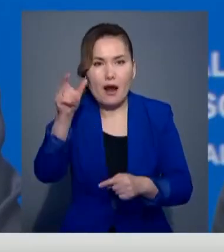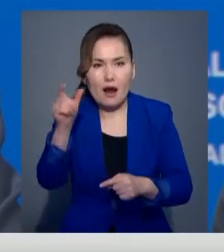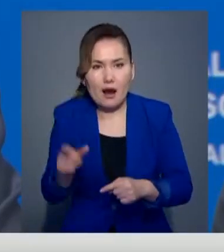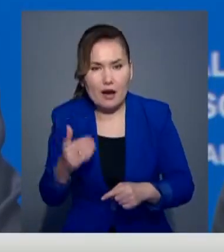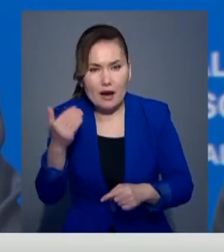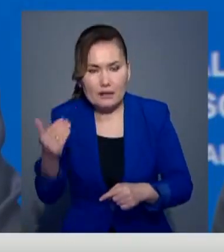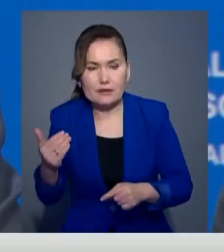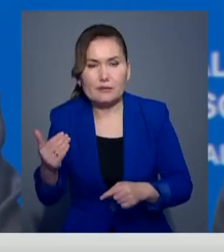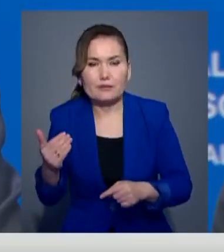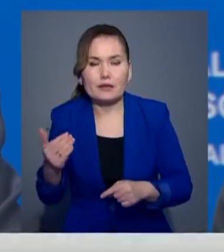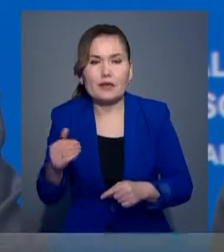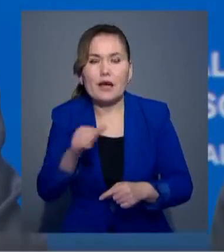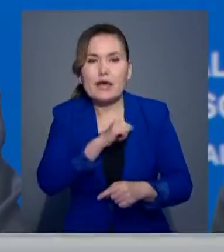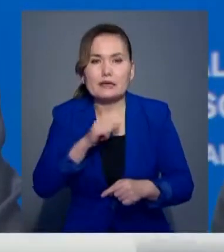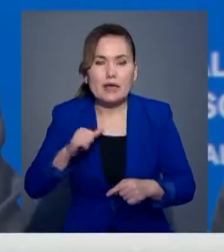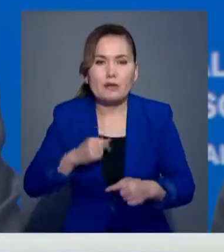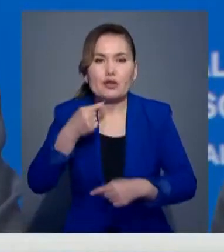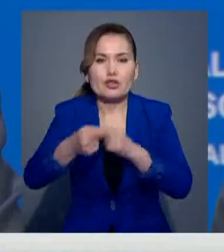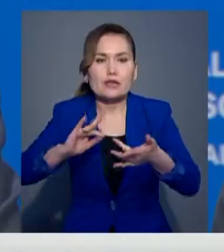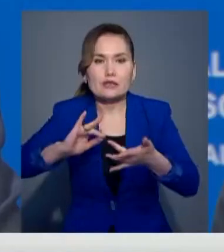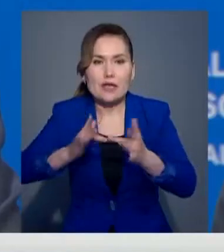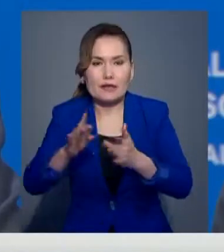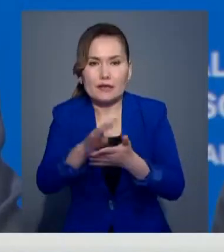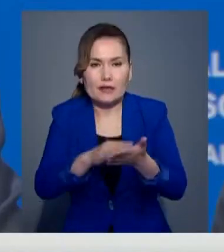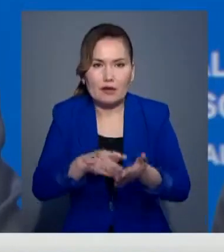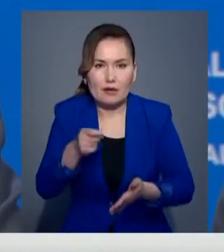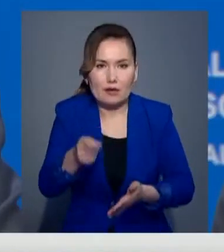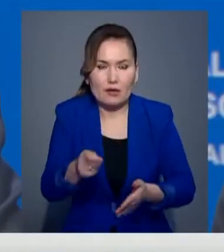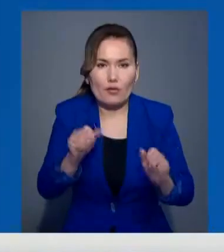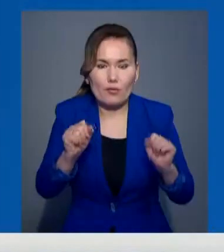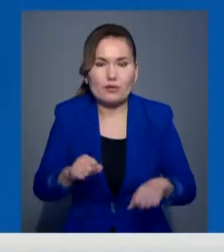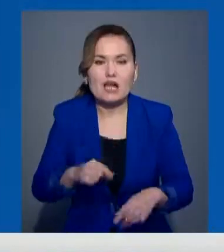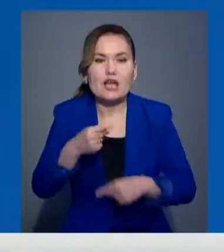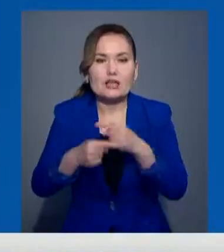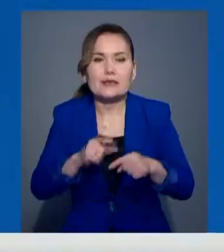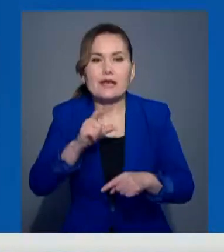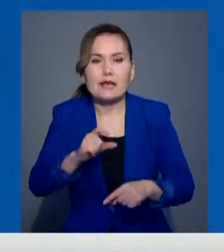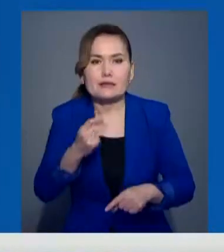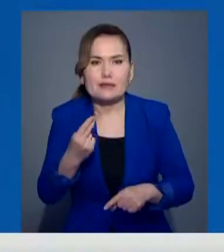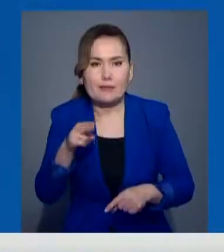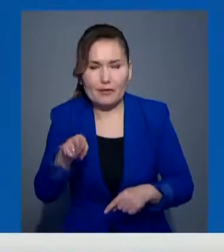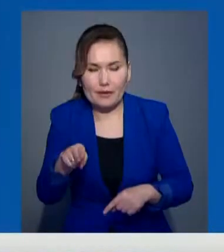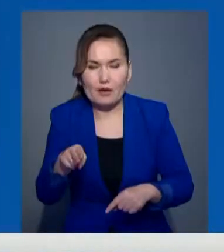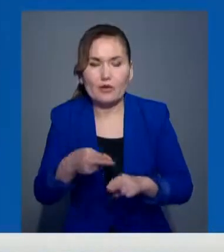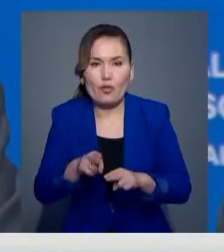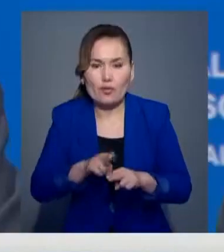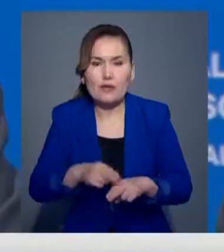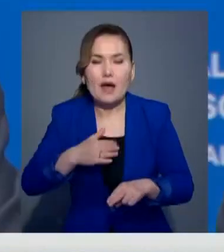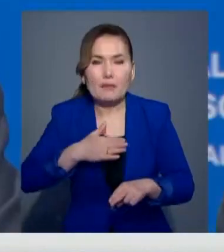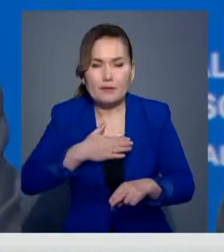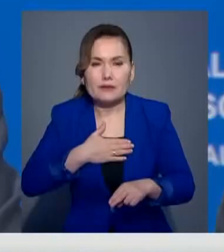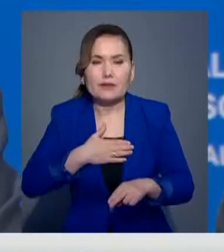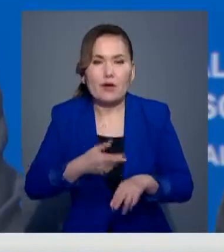ешқандай адамның қатысуынсыз өз арқылы ұсыныс береді. Бұл саланы біз жүйелендіруімізге қажет.